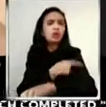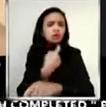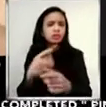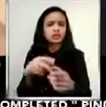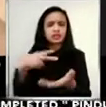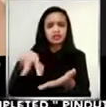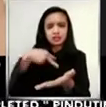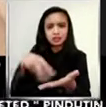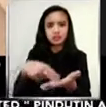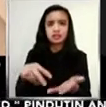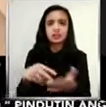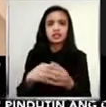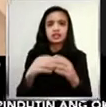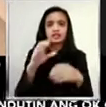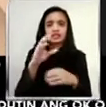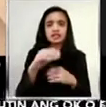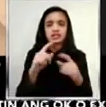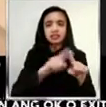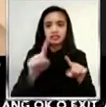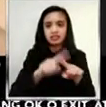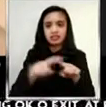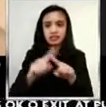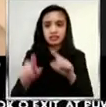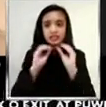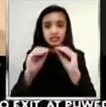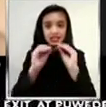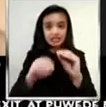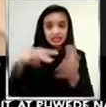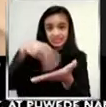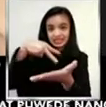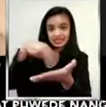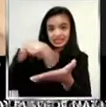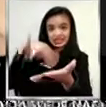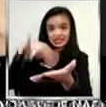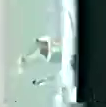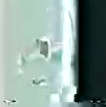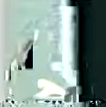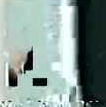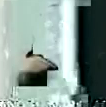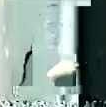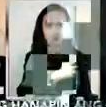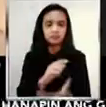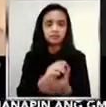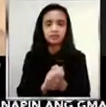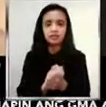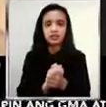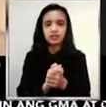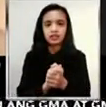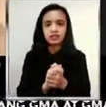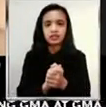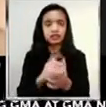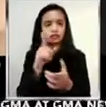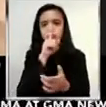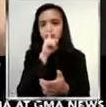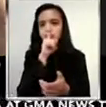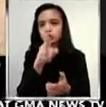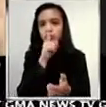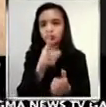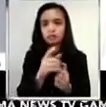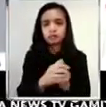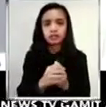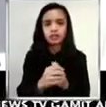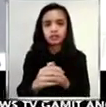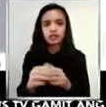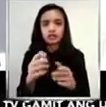7, nagko-choreograph siya ng mga dances para sa amin. So trip ko talaga yung galawa niya,